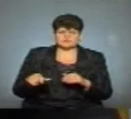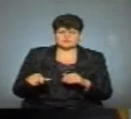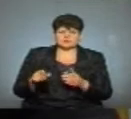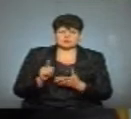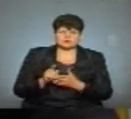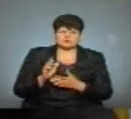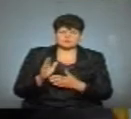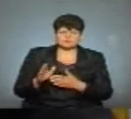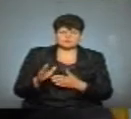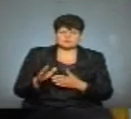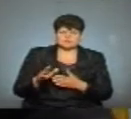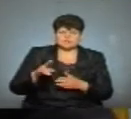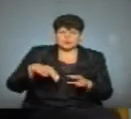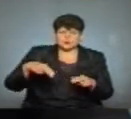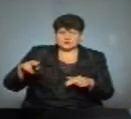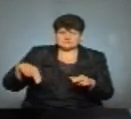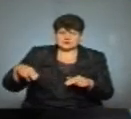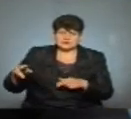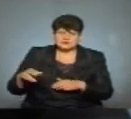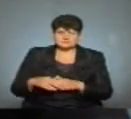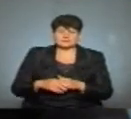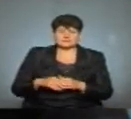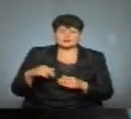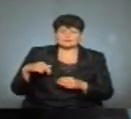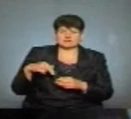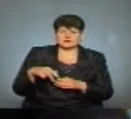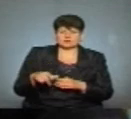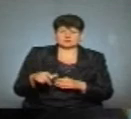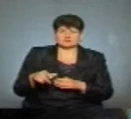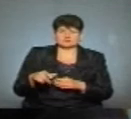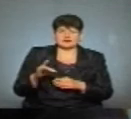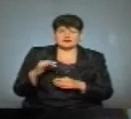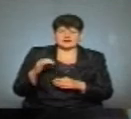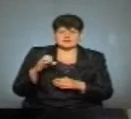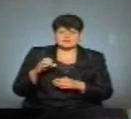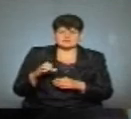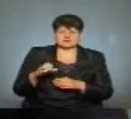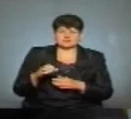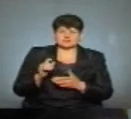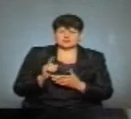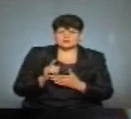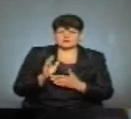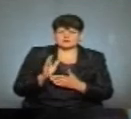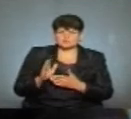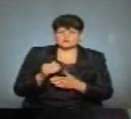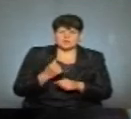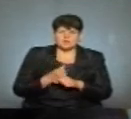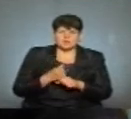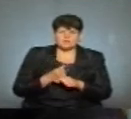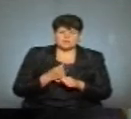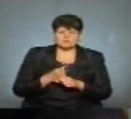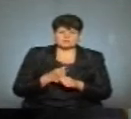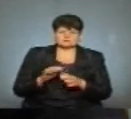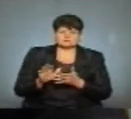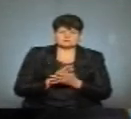повинно бути нанесене відповідне маркування. При виході на лінію, на рейс повинна бути обробка